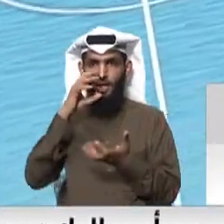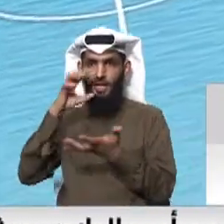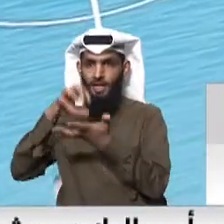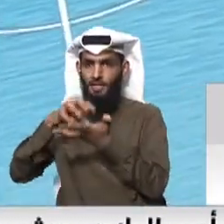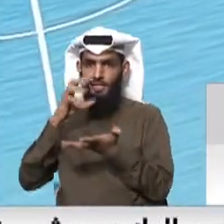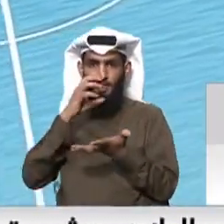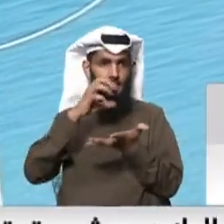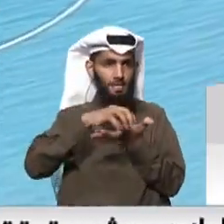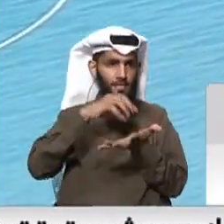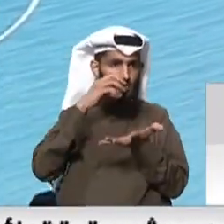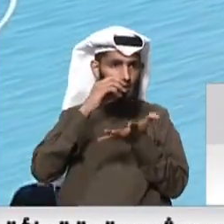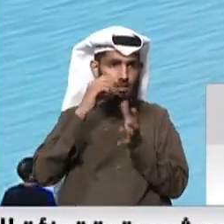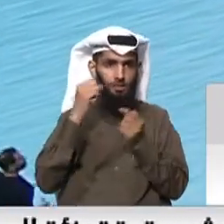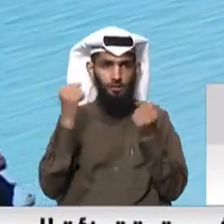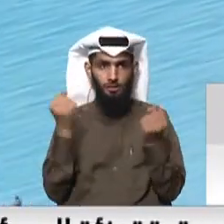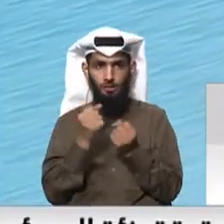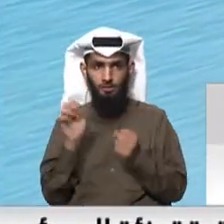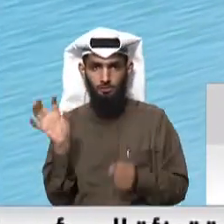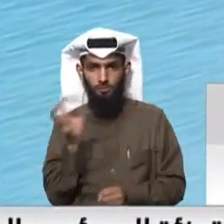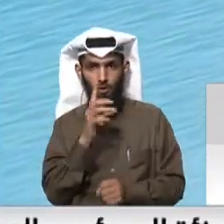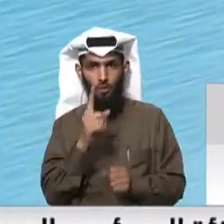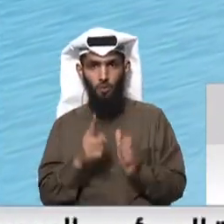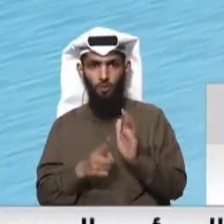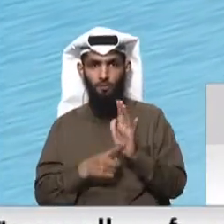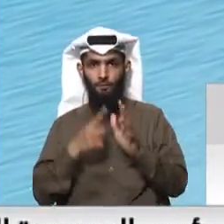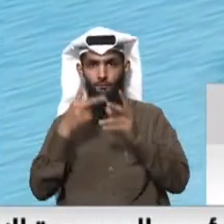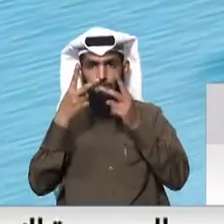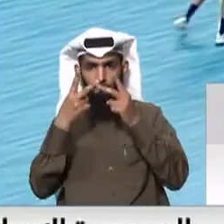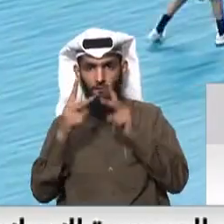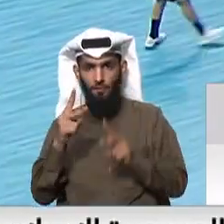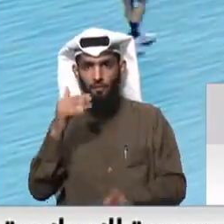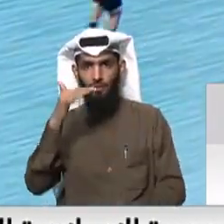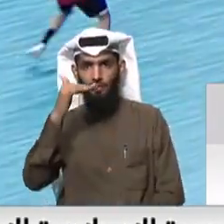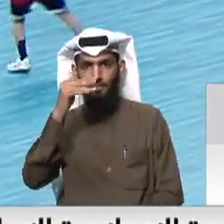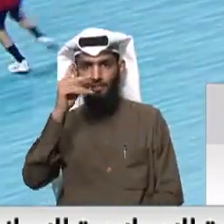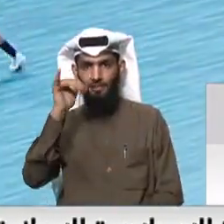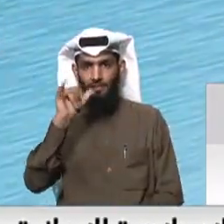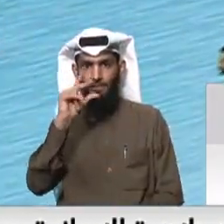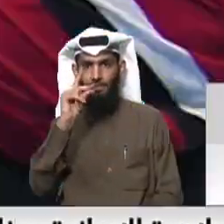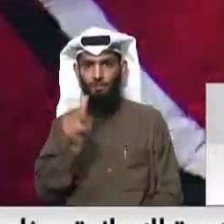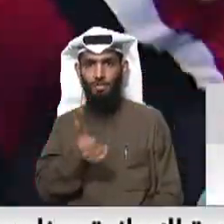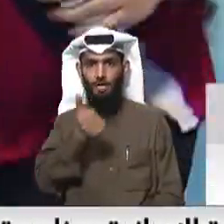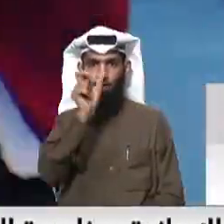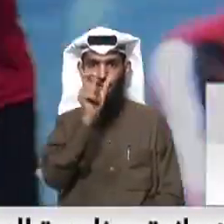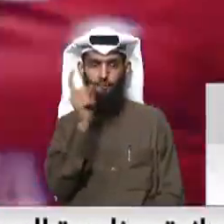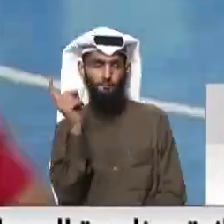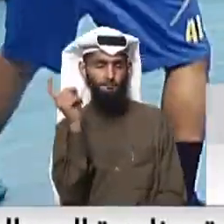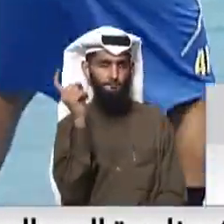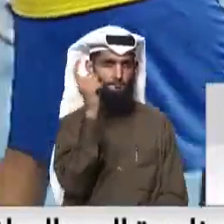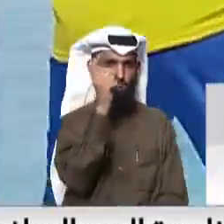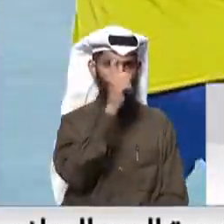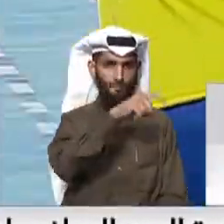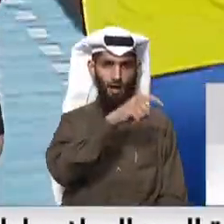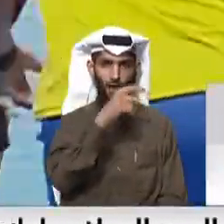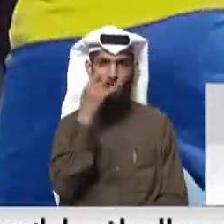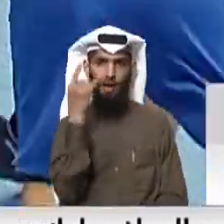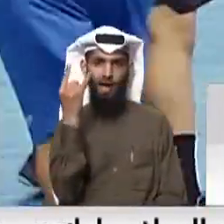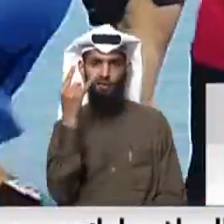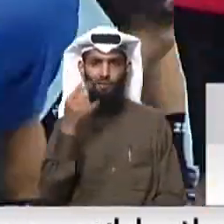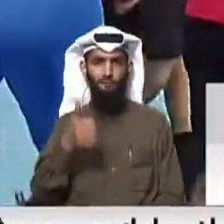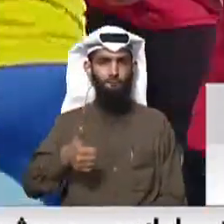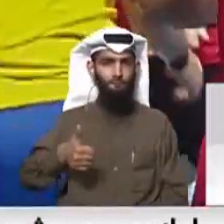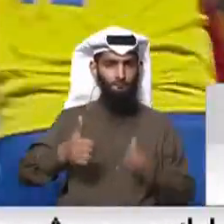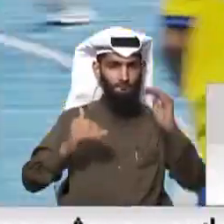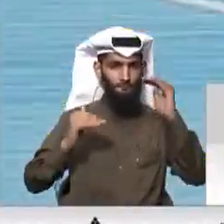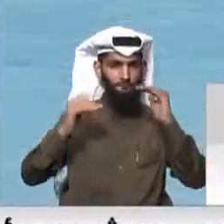فمع منافسات الجولة الأولى حقق فريق خيطان انتصارا مهما وبفارق 10 أهداف